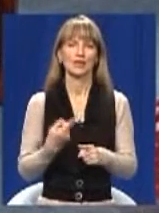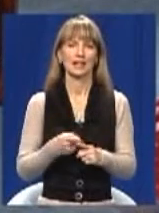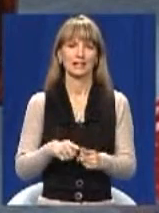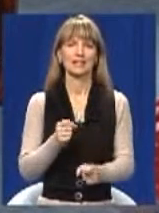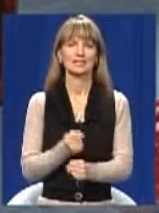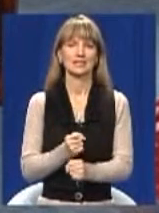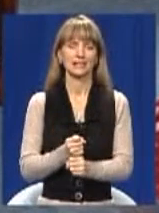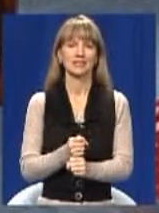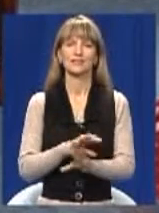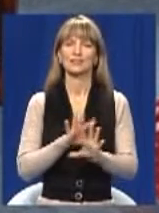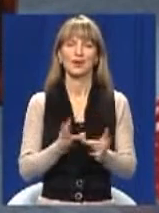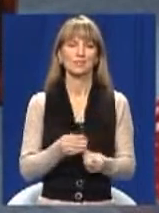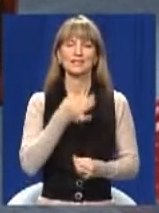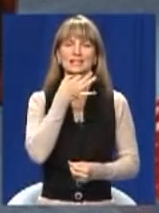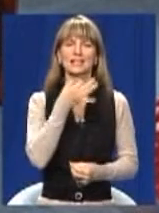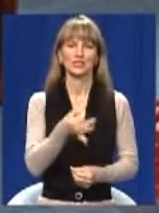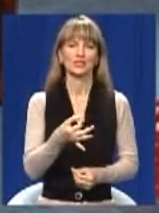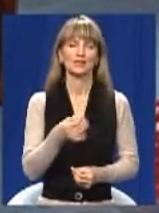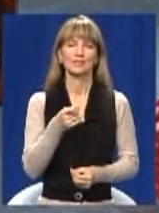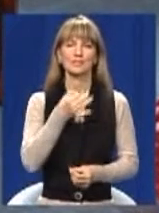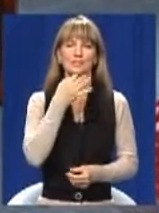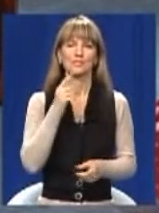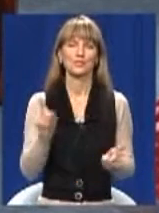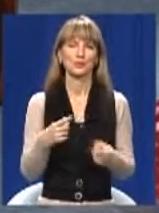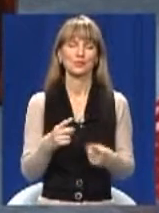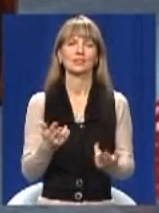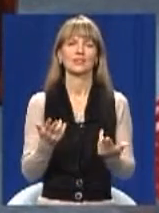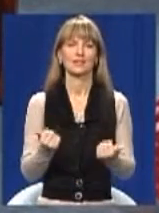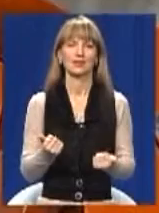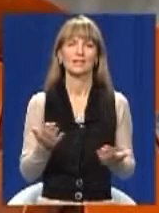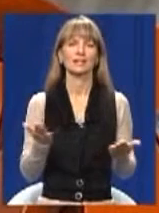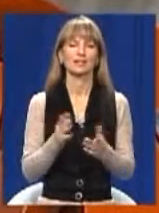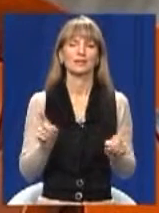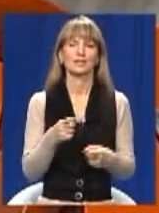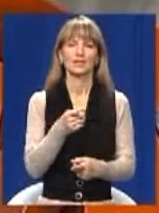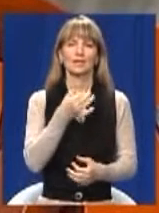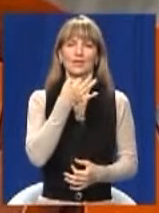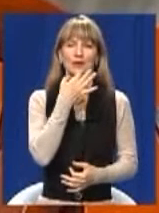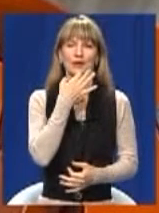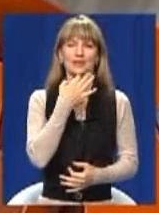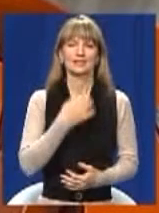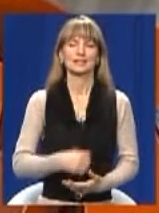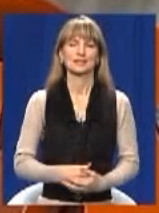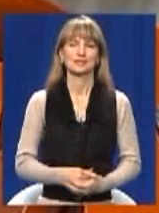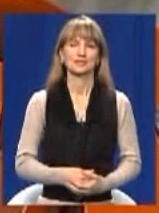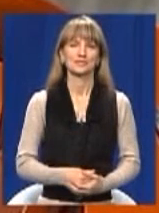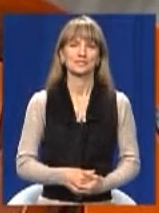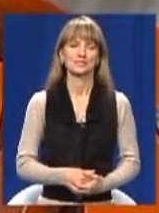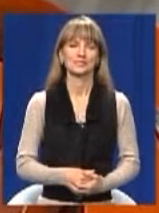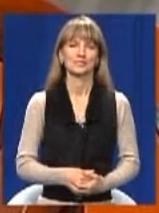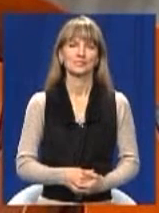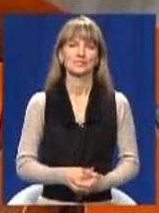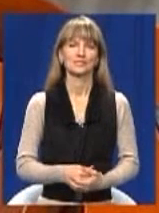А взагалі, скажи, а тобі подобається музика? Так. А яка музика тобі подобається?